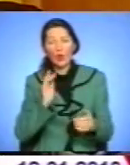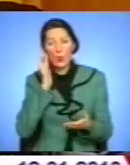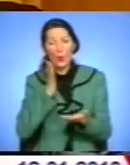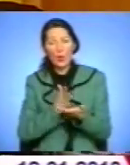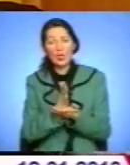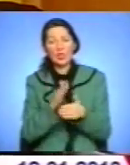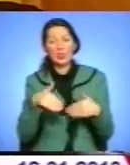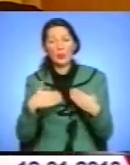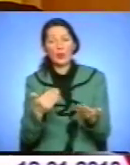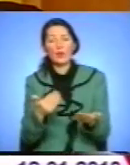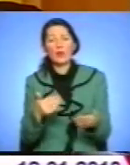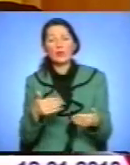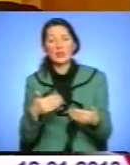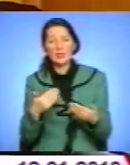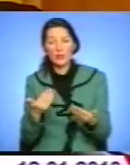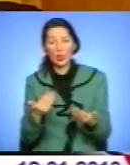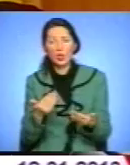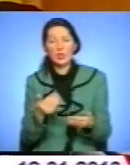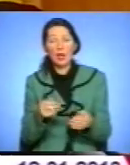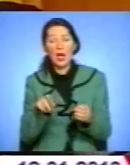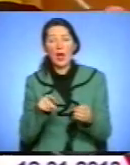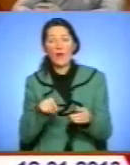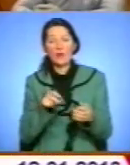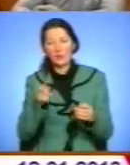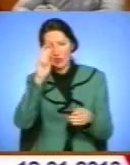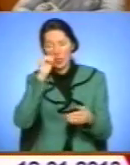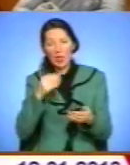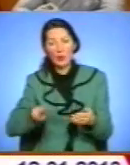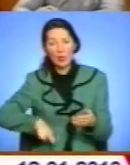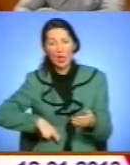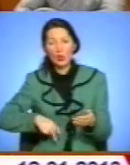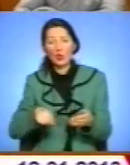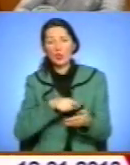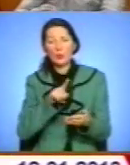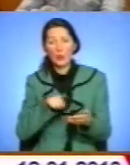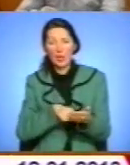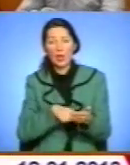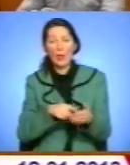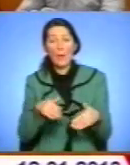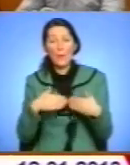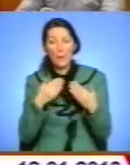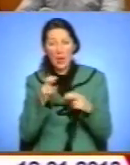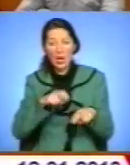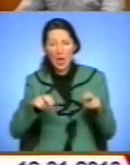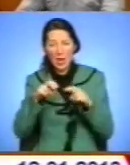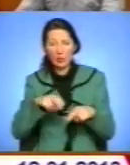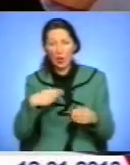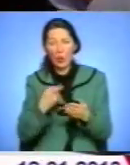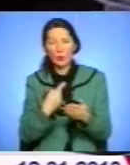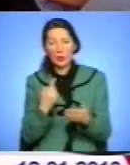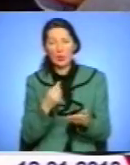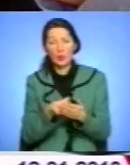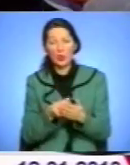в облдержадміністрації з проханням переглянути обласний бюджет та профінансувати більше програм. Однак члени комісії пропозицію